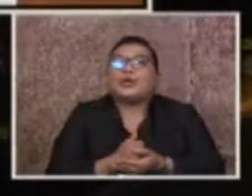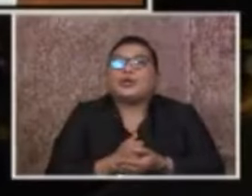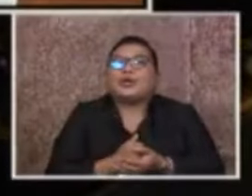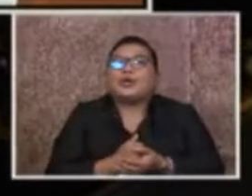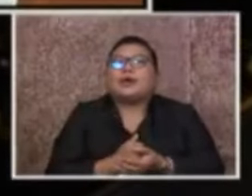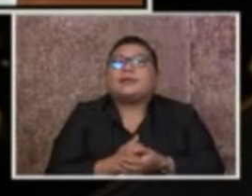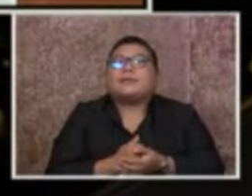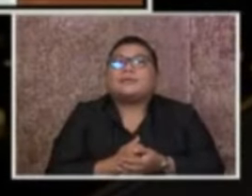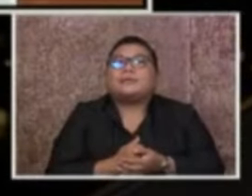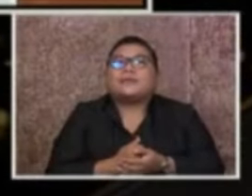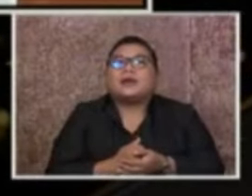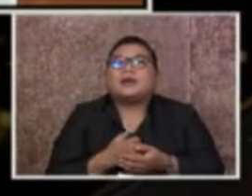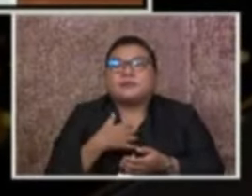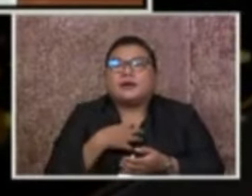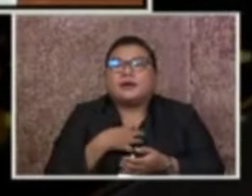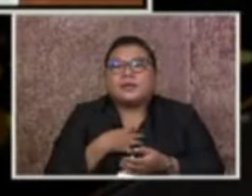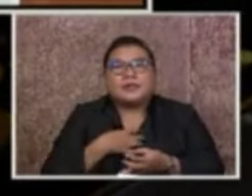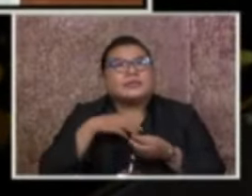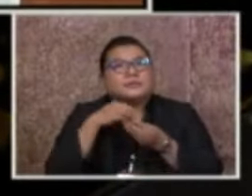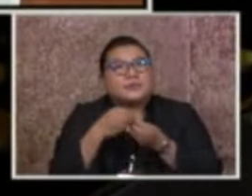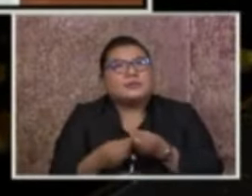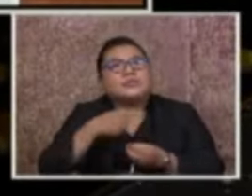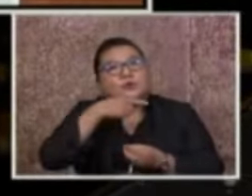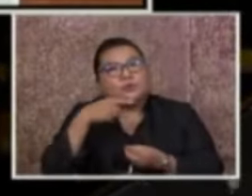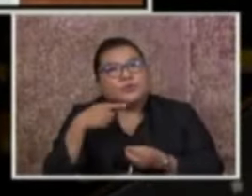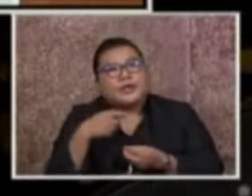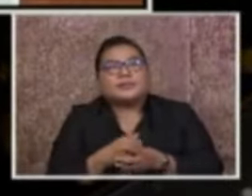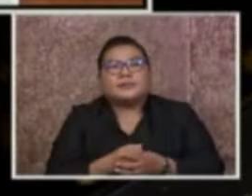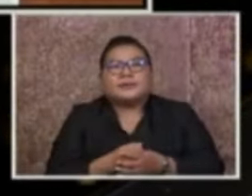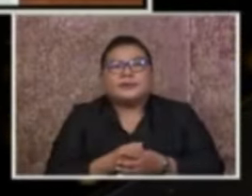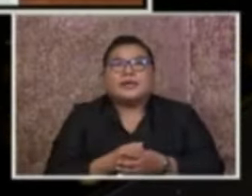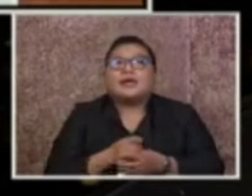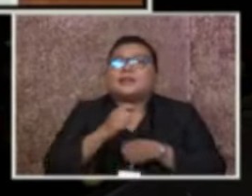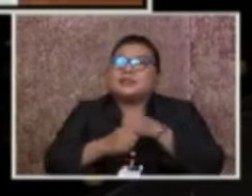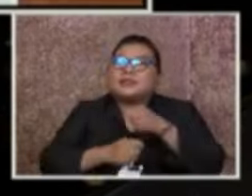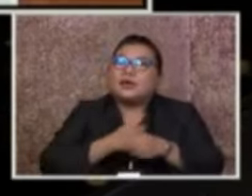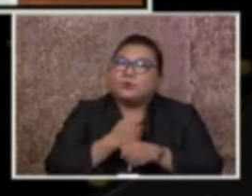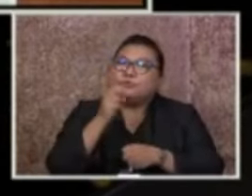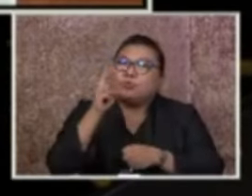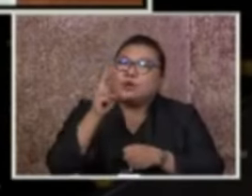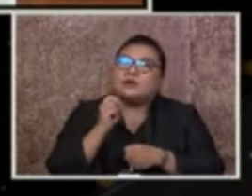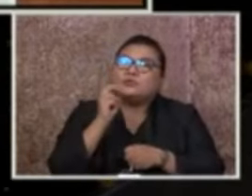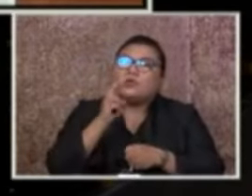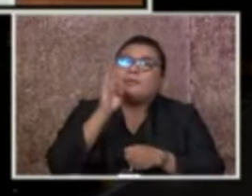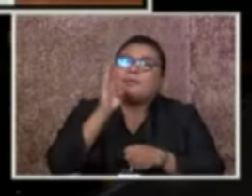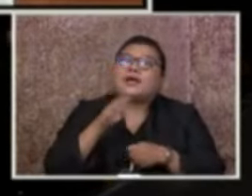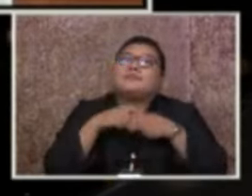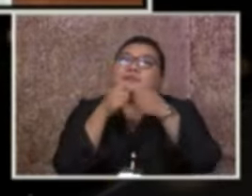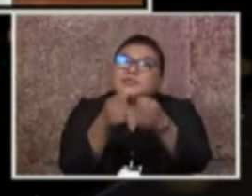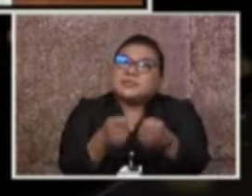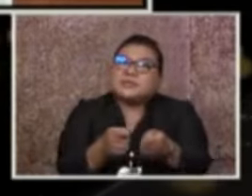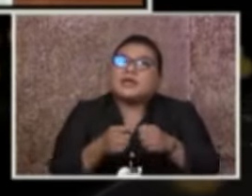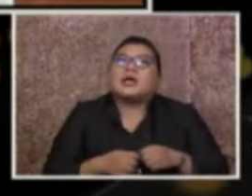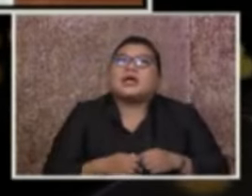yakin kemiskinan akan bisa dikurangi apalagi di tahun 2024 ini kami memberikan reha